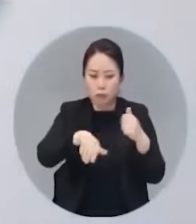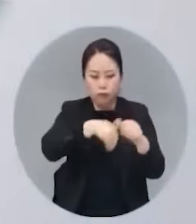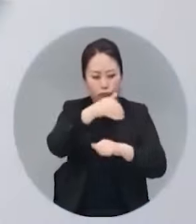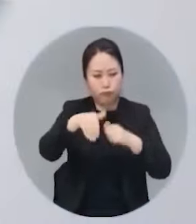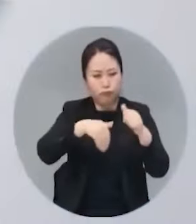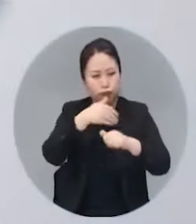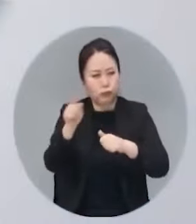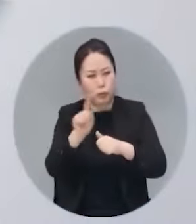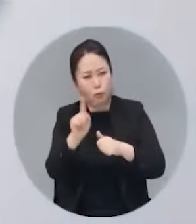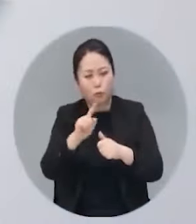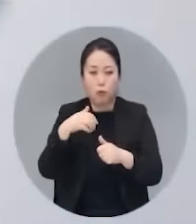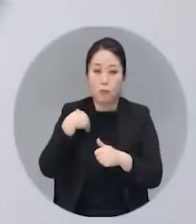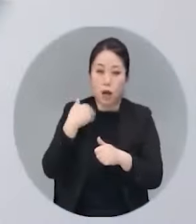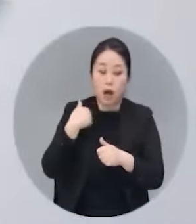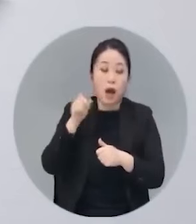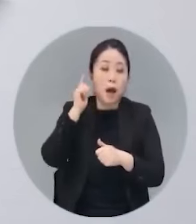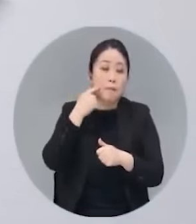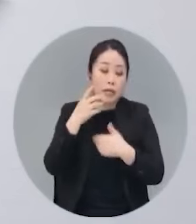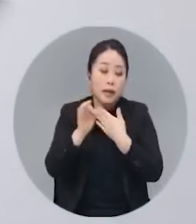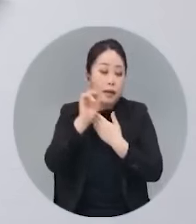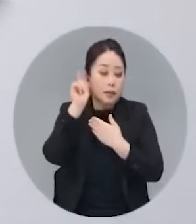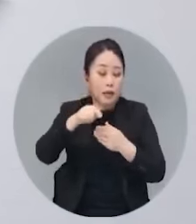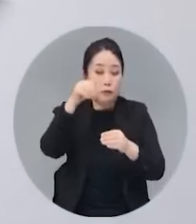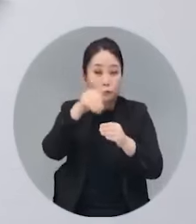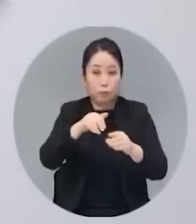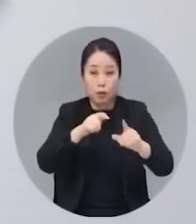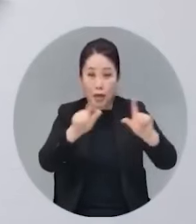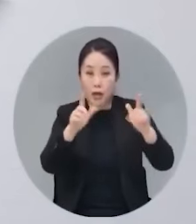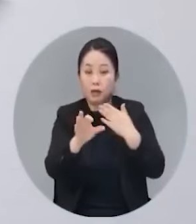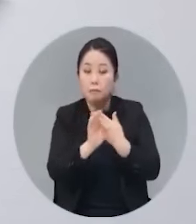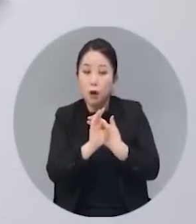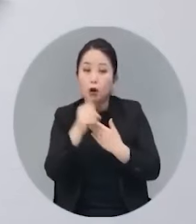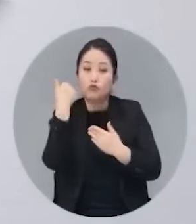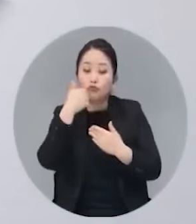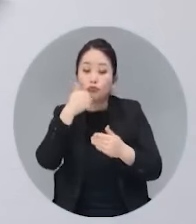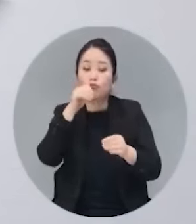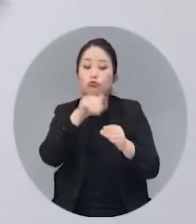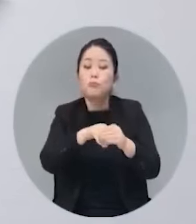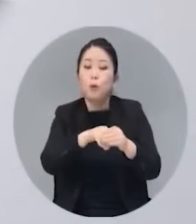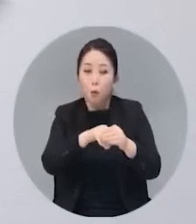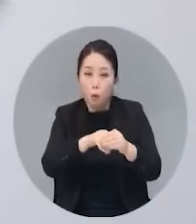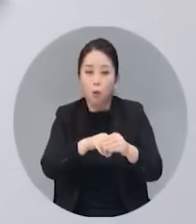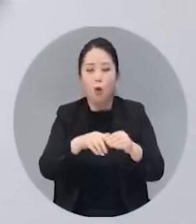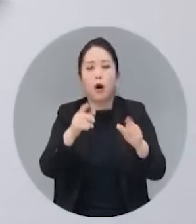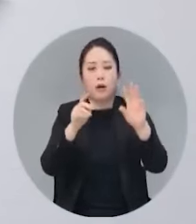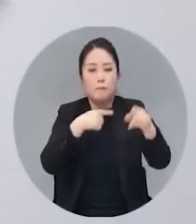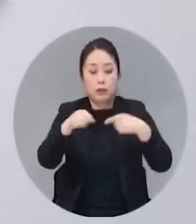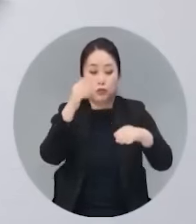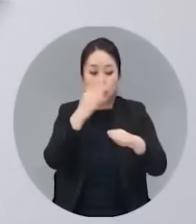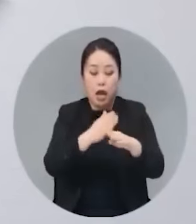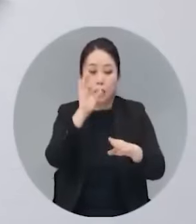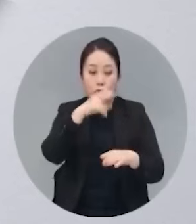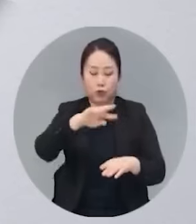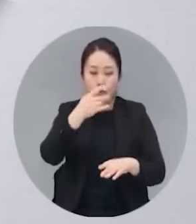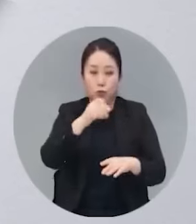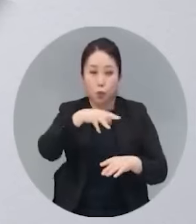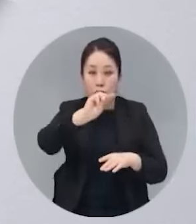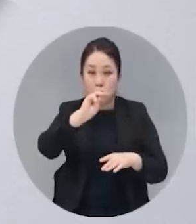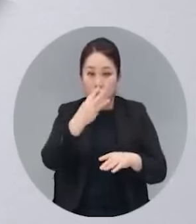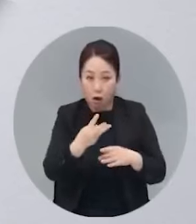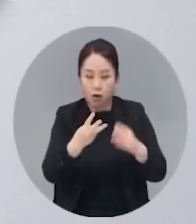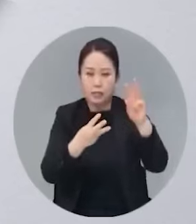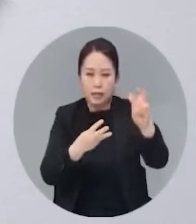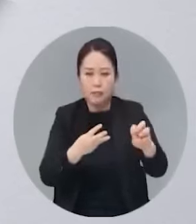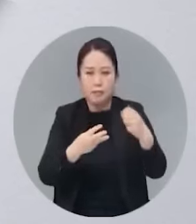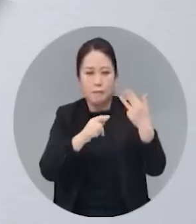내일이 투표일이라면 누구에게 투표하겠냐는 질문에 더불어민주당 유동철 후보가 35.8%, 국민의힘 정현욱